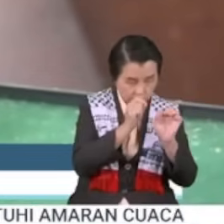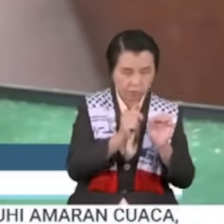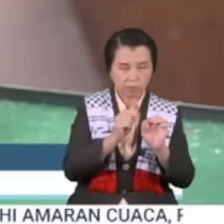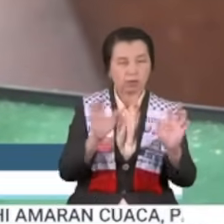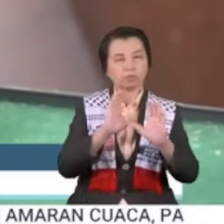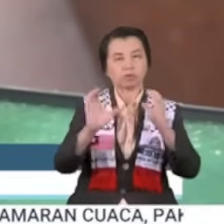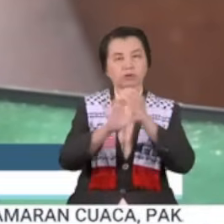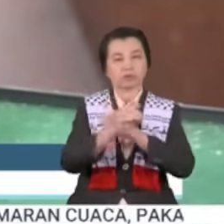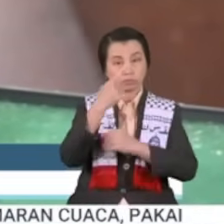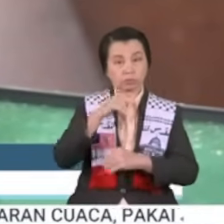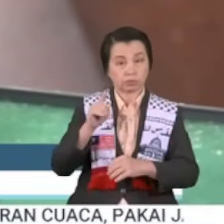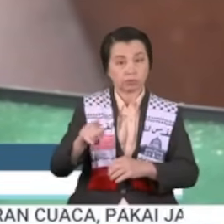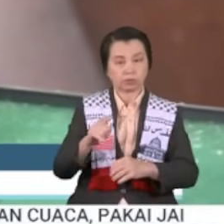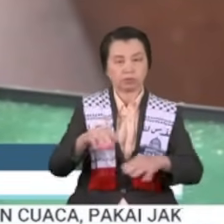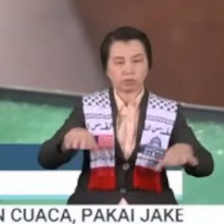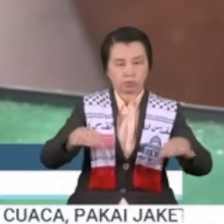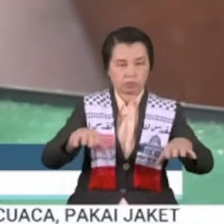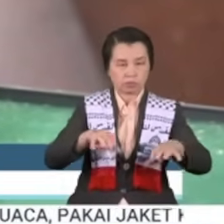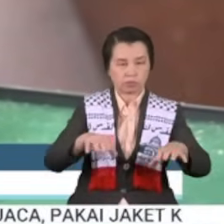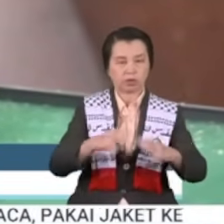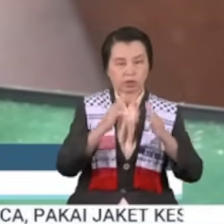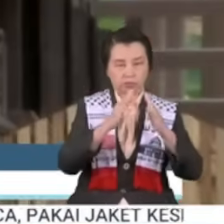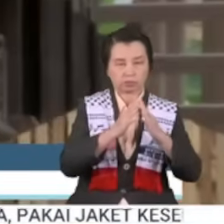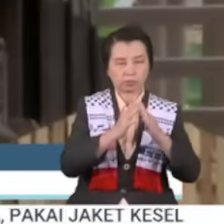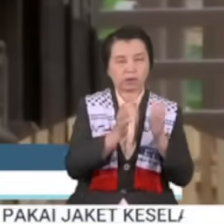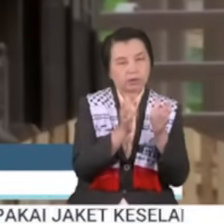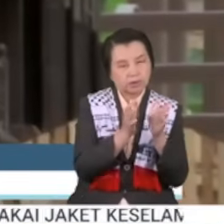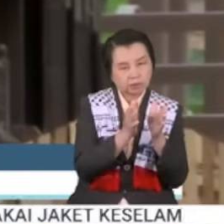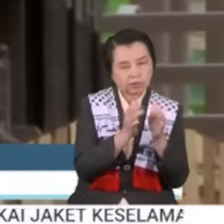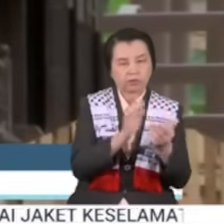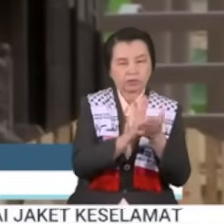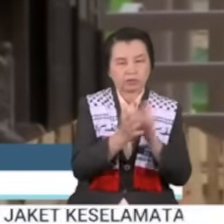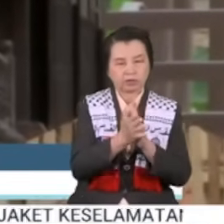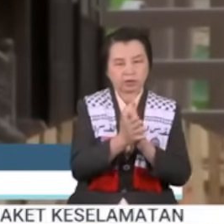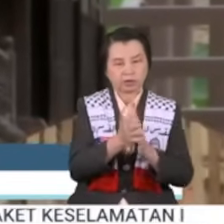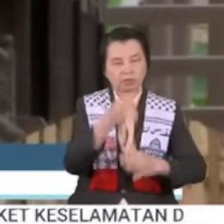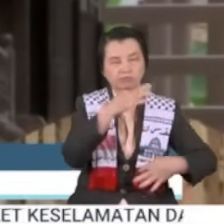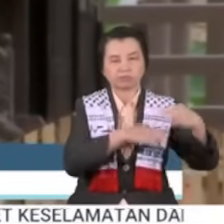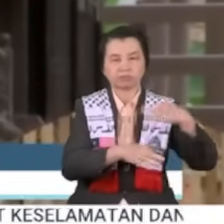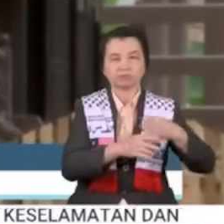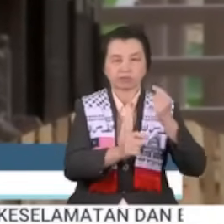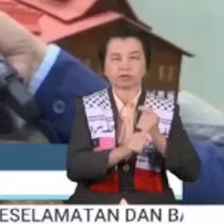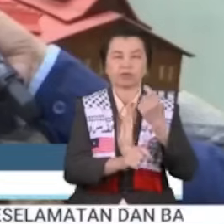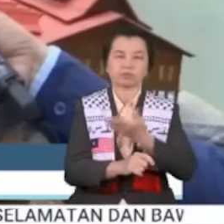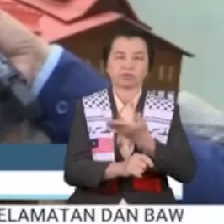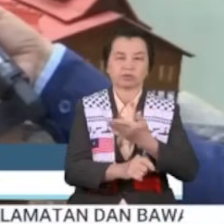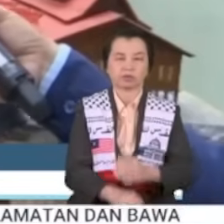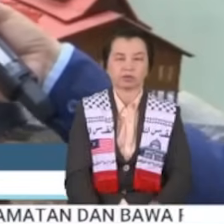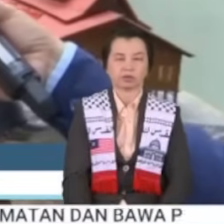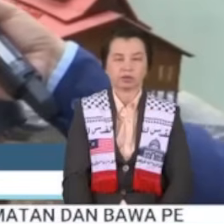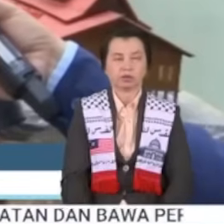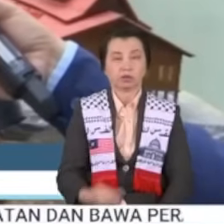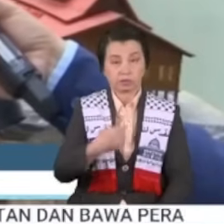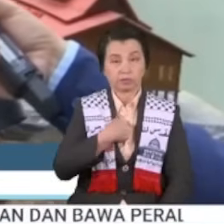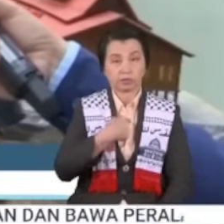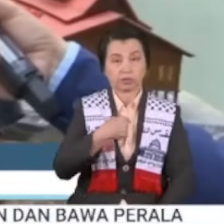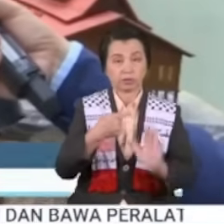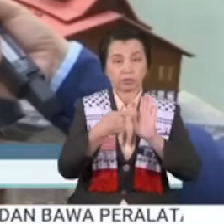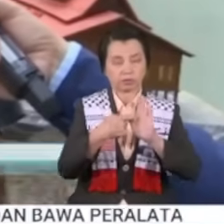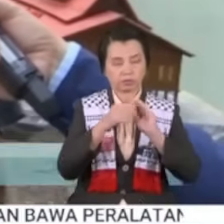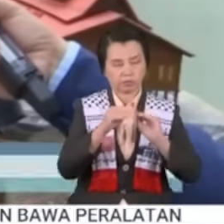bukan cabaran kepadanya untuk menghasilkan replika rumah mini yang kini menjadi pendapatan tetap Saya tunjukkan